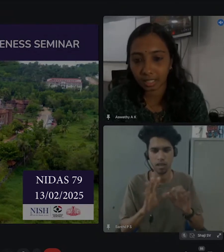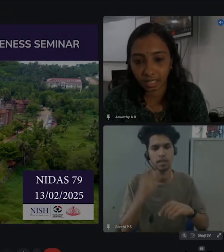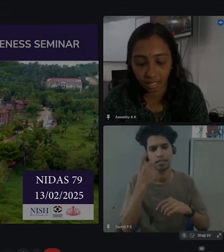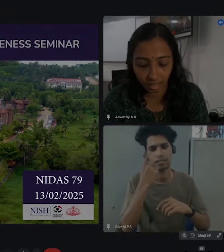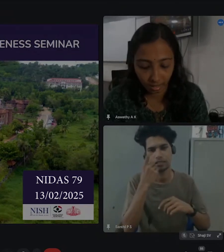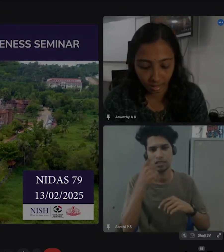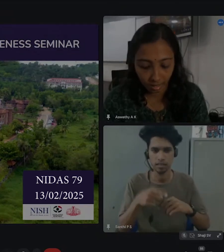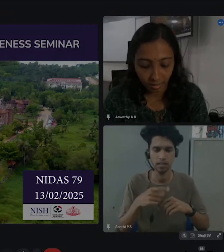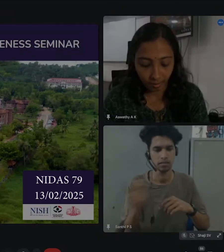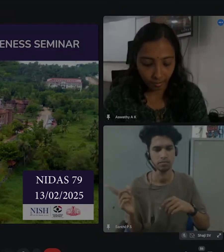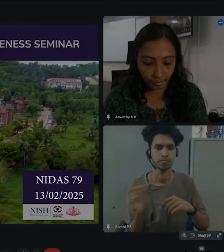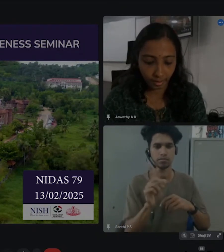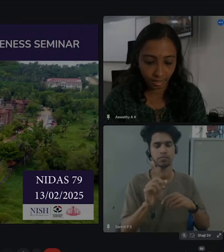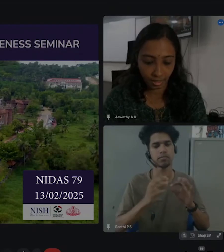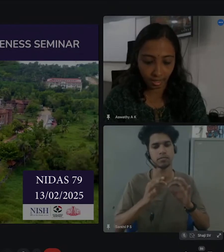പിൻ ചെയ്യേണ്ടതാണ്.